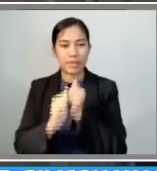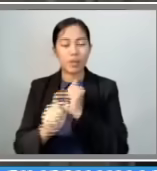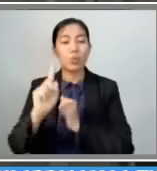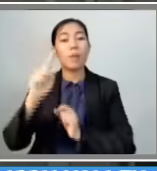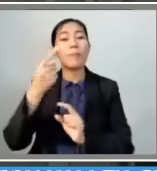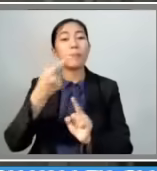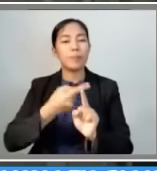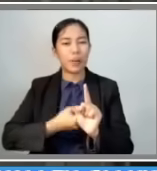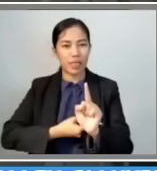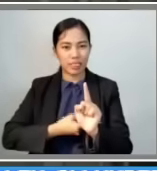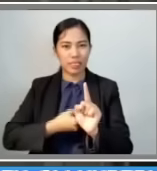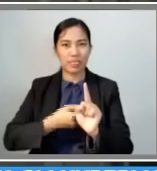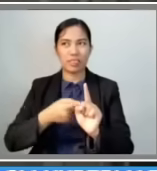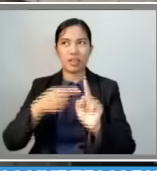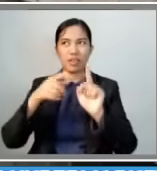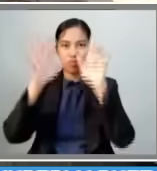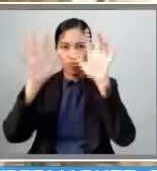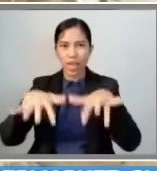sa datos ng PAGASA.